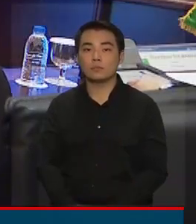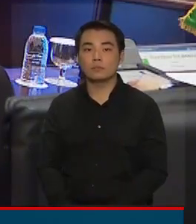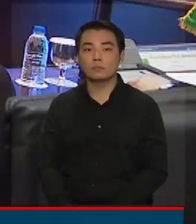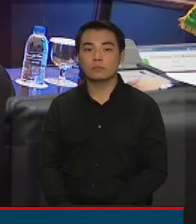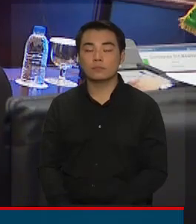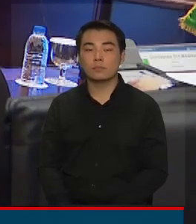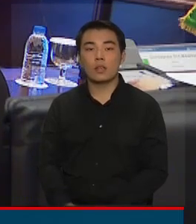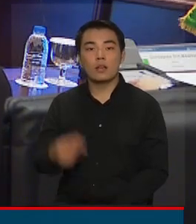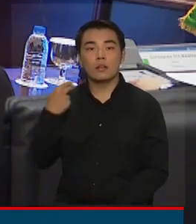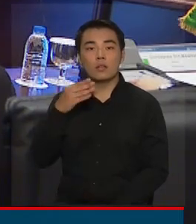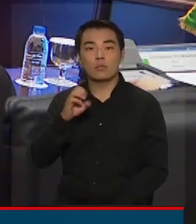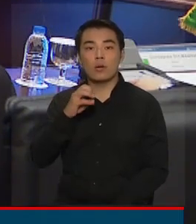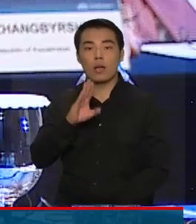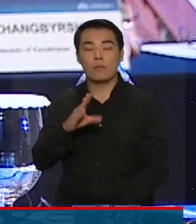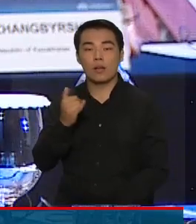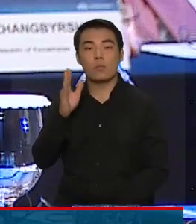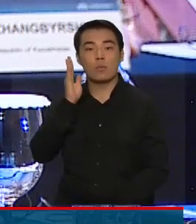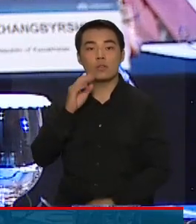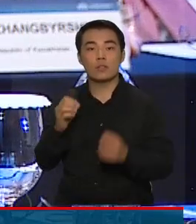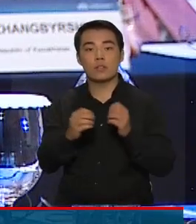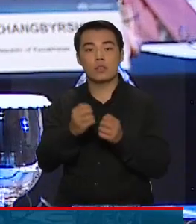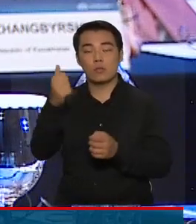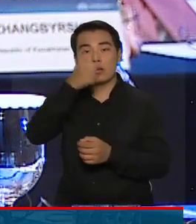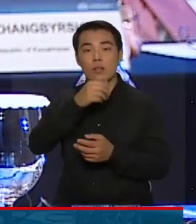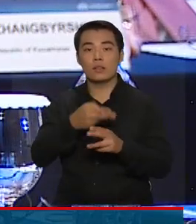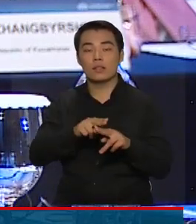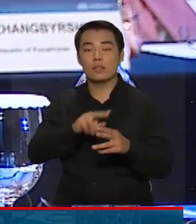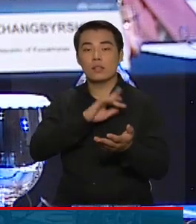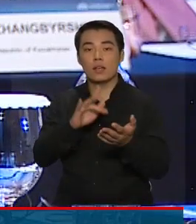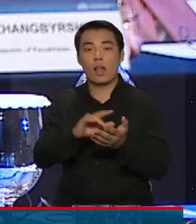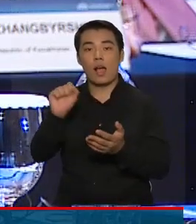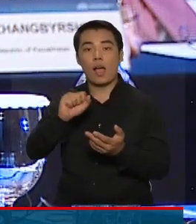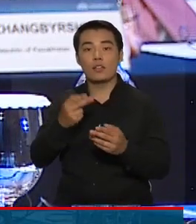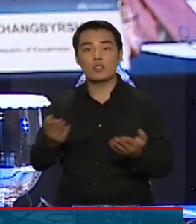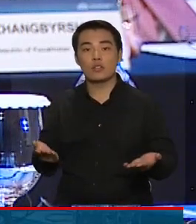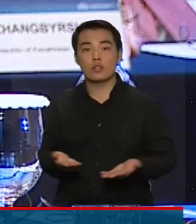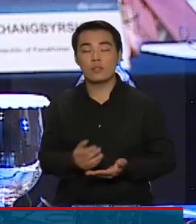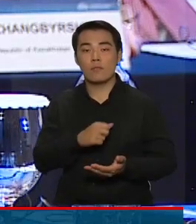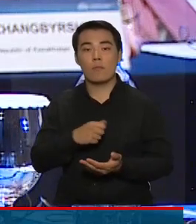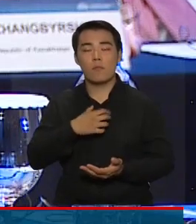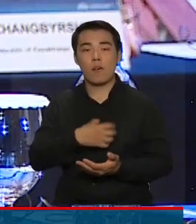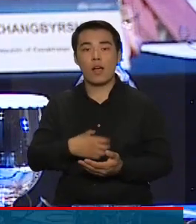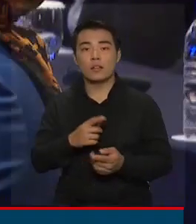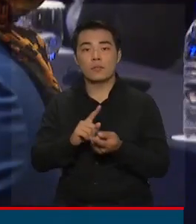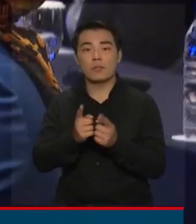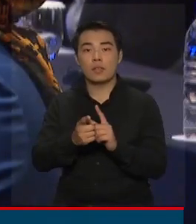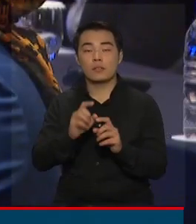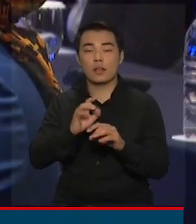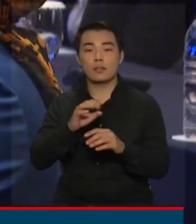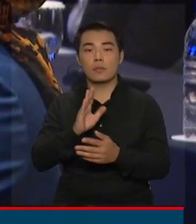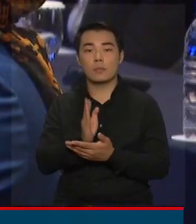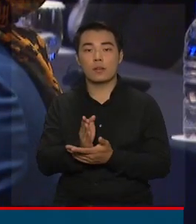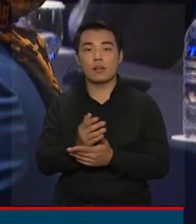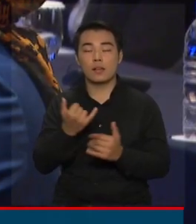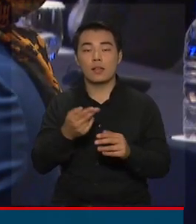Президент Қасым Жомарт Тоқаев алдағы 10 жылдықты Орталық Азия өңірі үшін аса маңызды кезеңге айналады деп санайды.